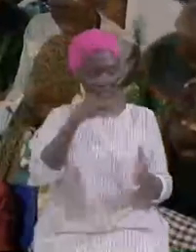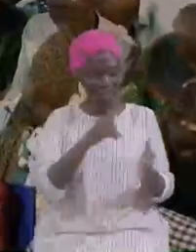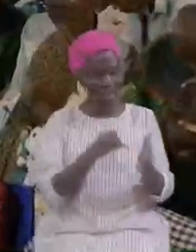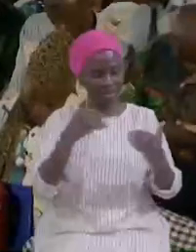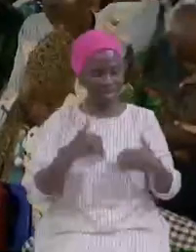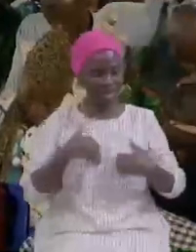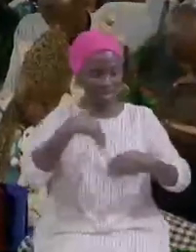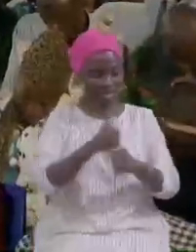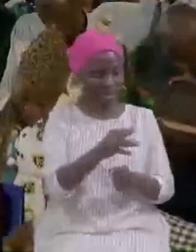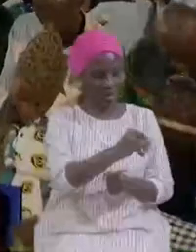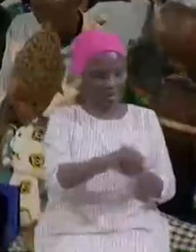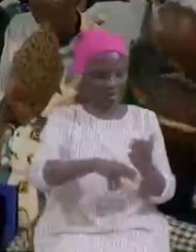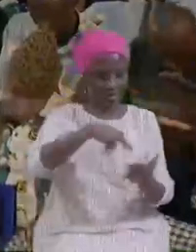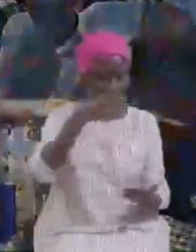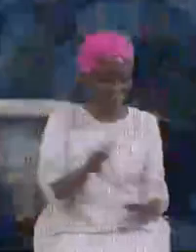feu.